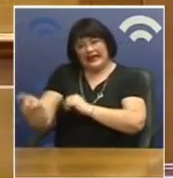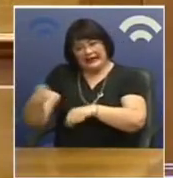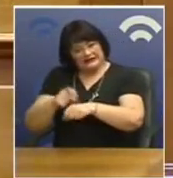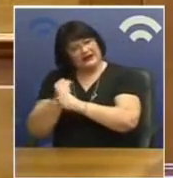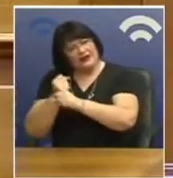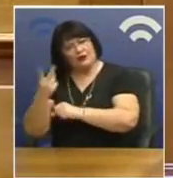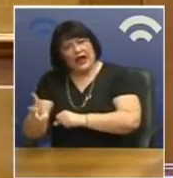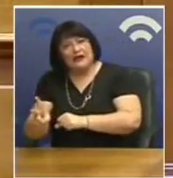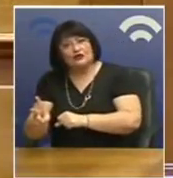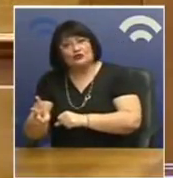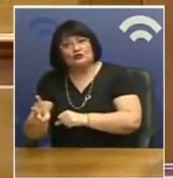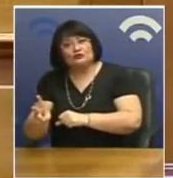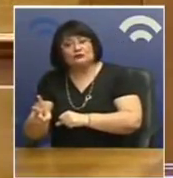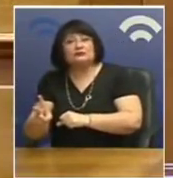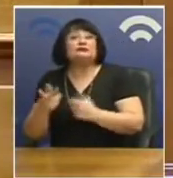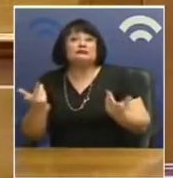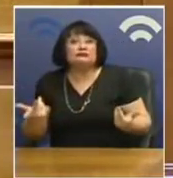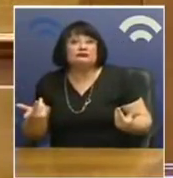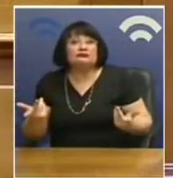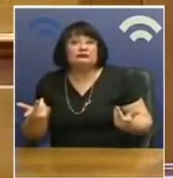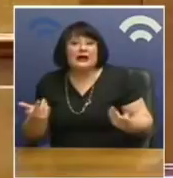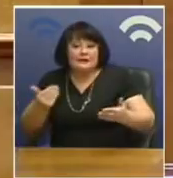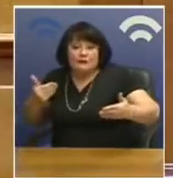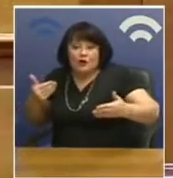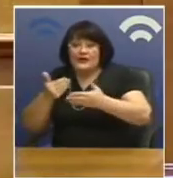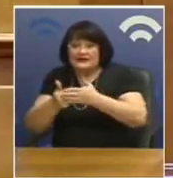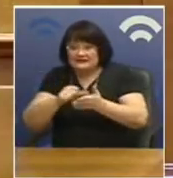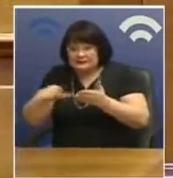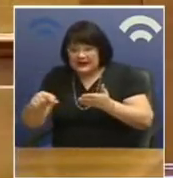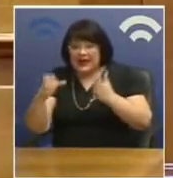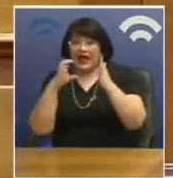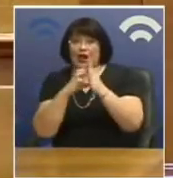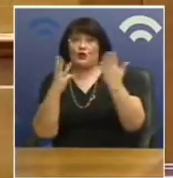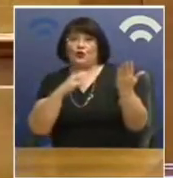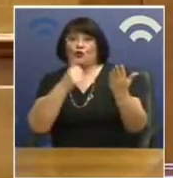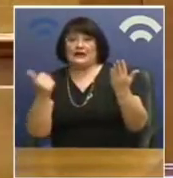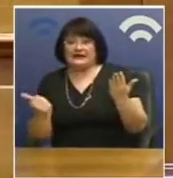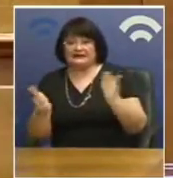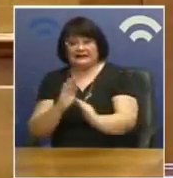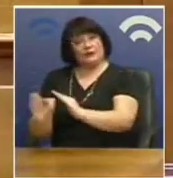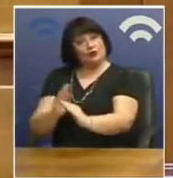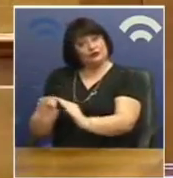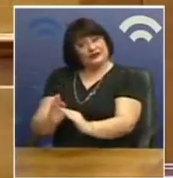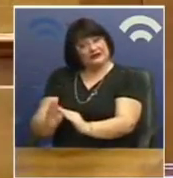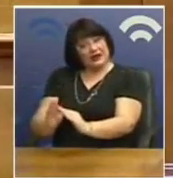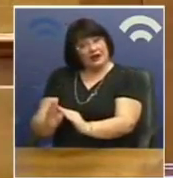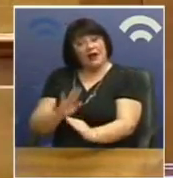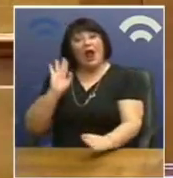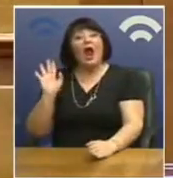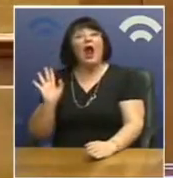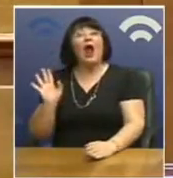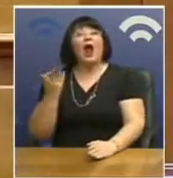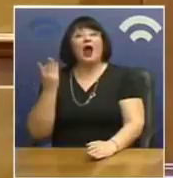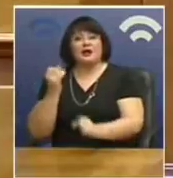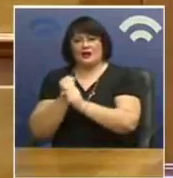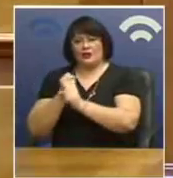του? Δηλαδή, επέρχεται η αποσβεστική προθεσμία με βάση το άρθρο 86, αν υπάρξει η στενή αυτή